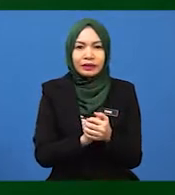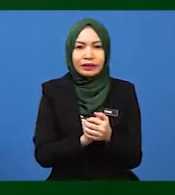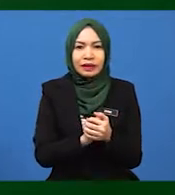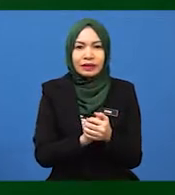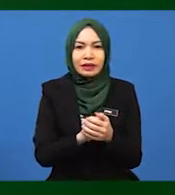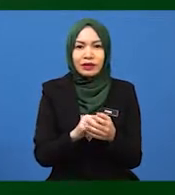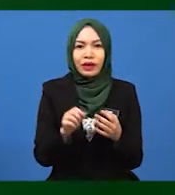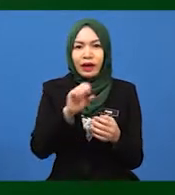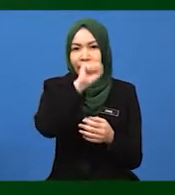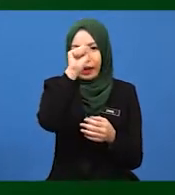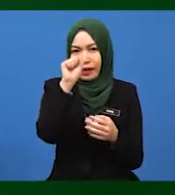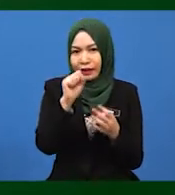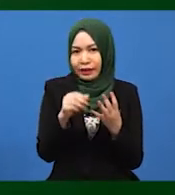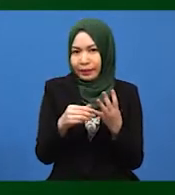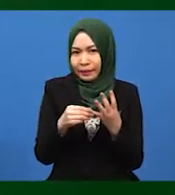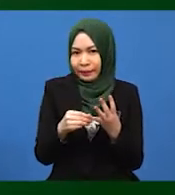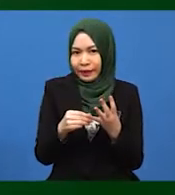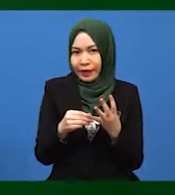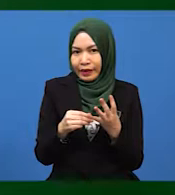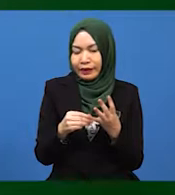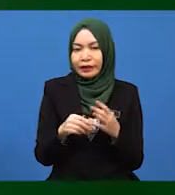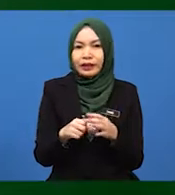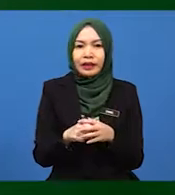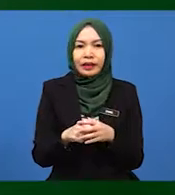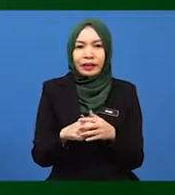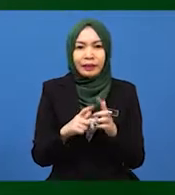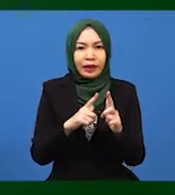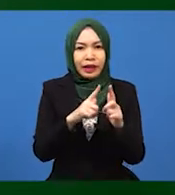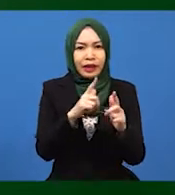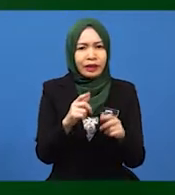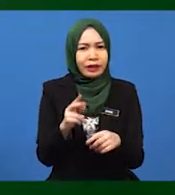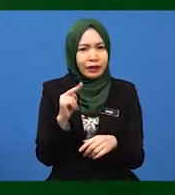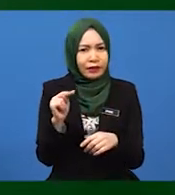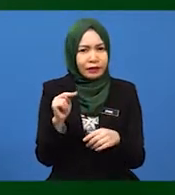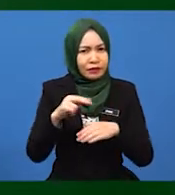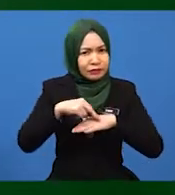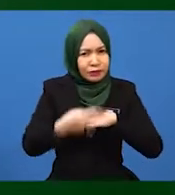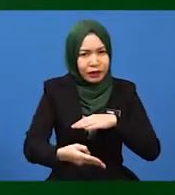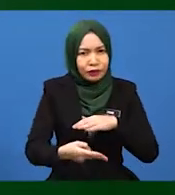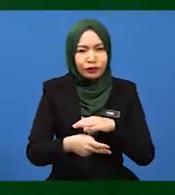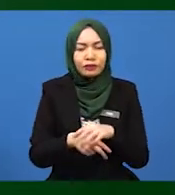Soalan keempat. Tempat kosong. Berlari nanti jatuh.